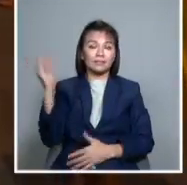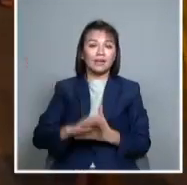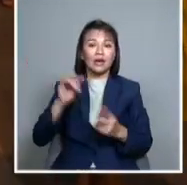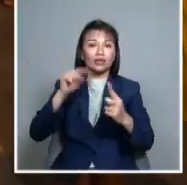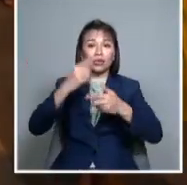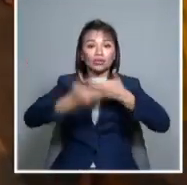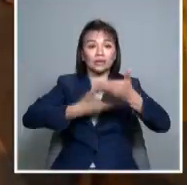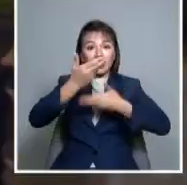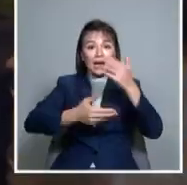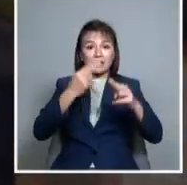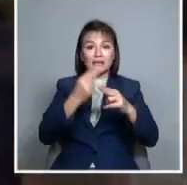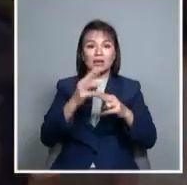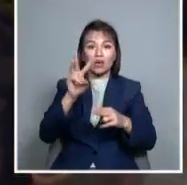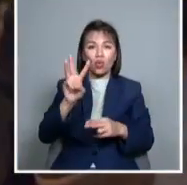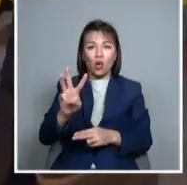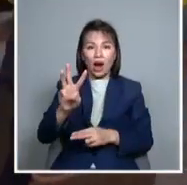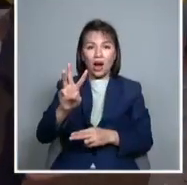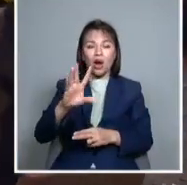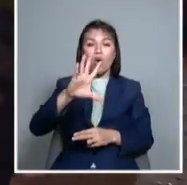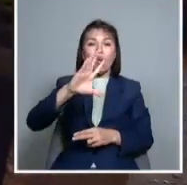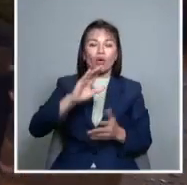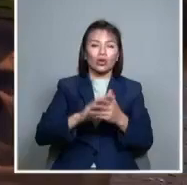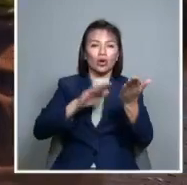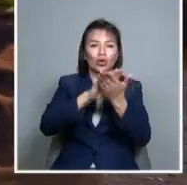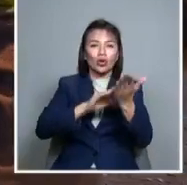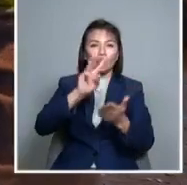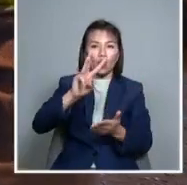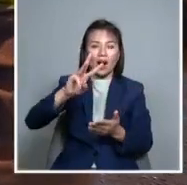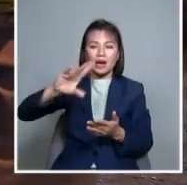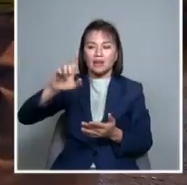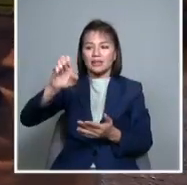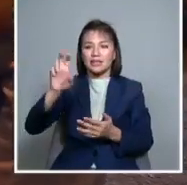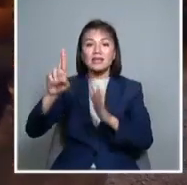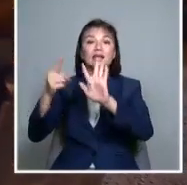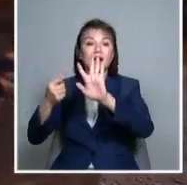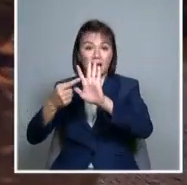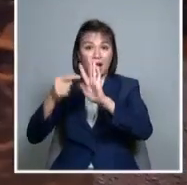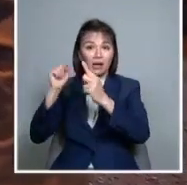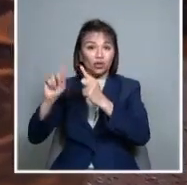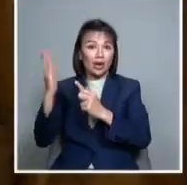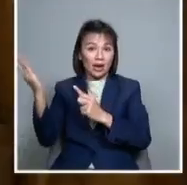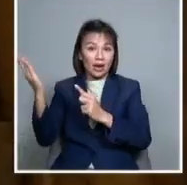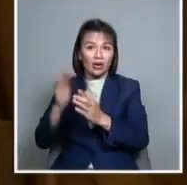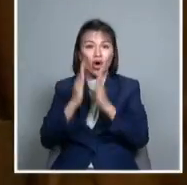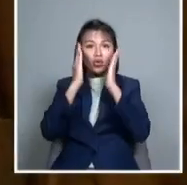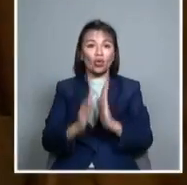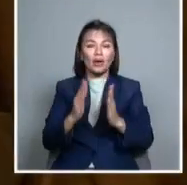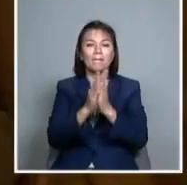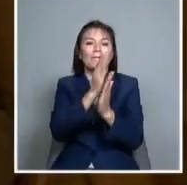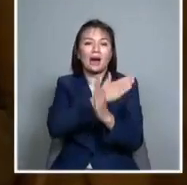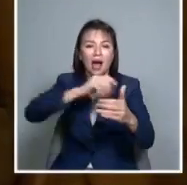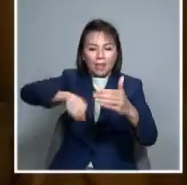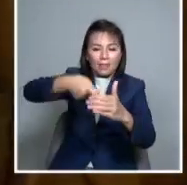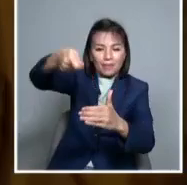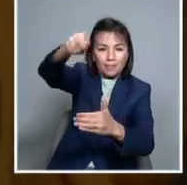ววชิระถนนทะเลหลวงอำเภอเมืองจังหวัดสงขลานะครับก็มีพุทธศาสนิกชนออกมาทำบุญตักบาตรพระสงฆ์เพื่อ